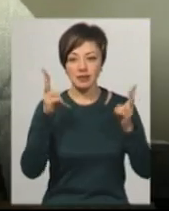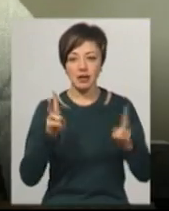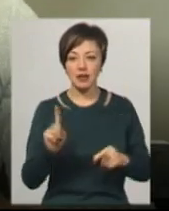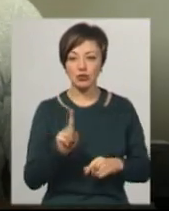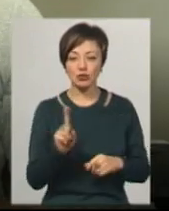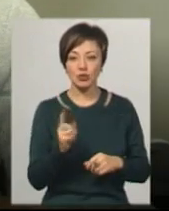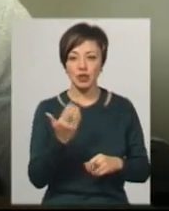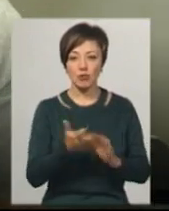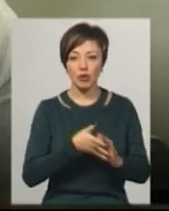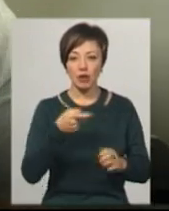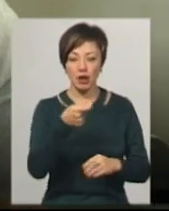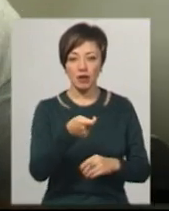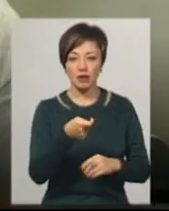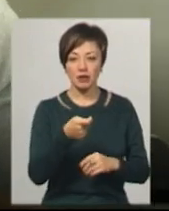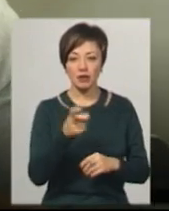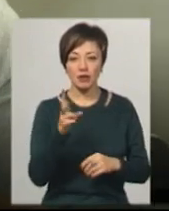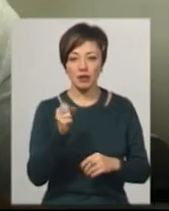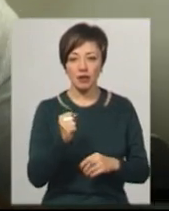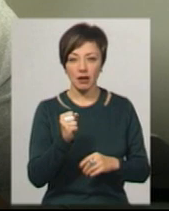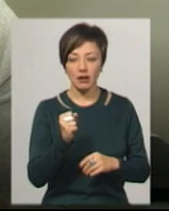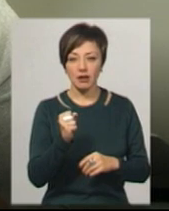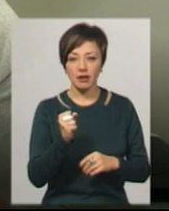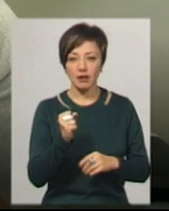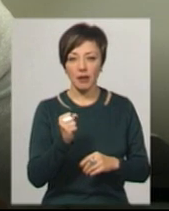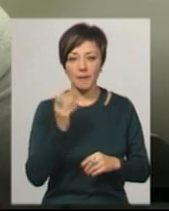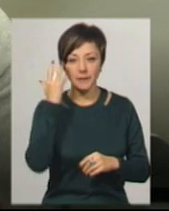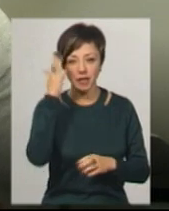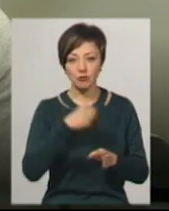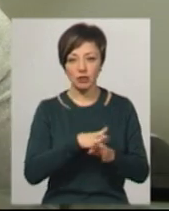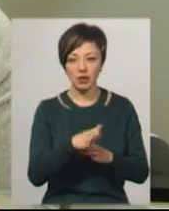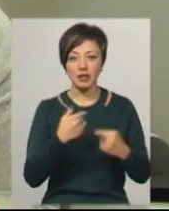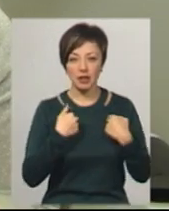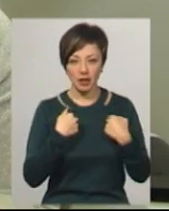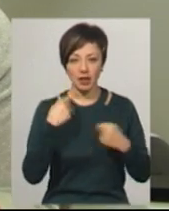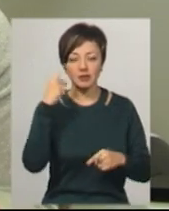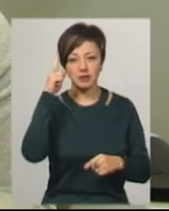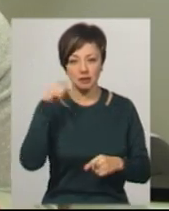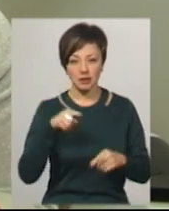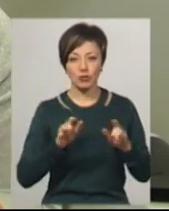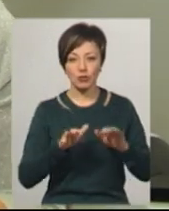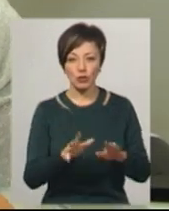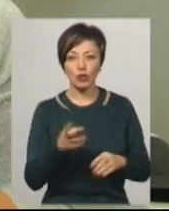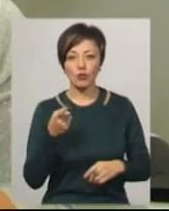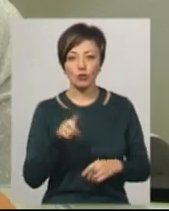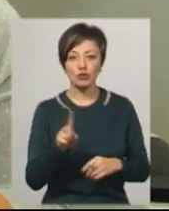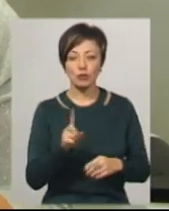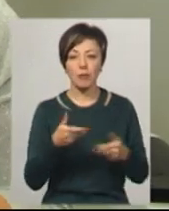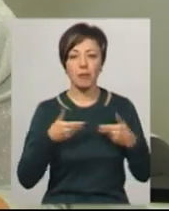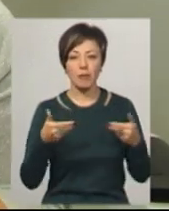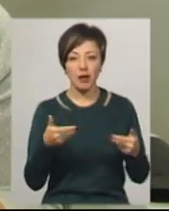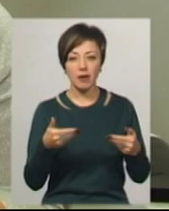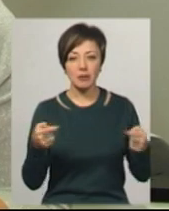світорія подала на «Мрії збиваються». Я, звичайно, була в курсі, тому що ми